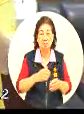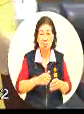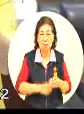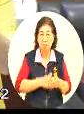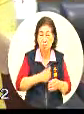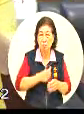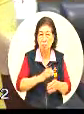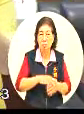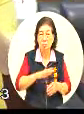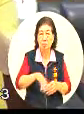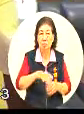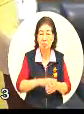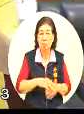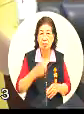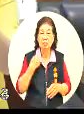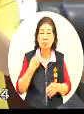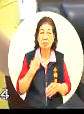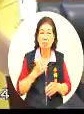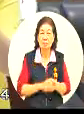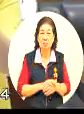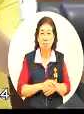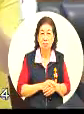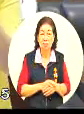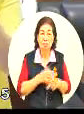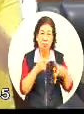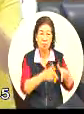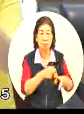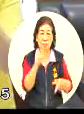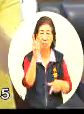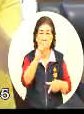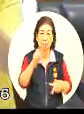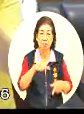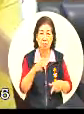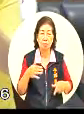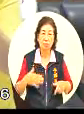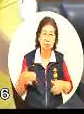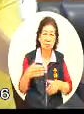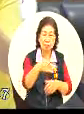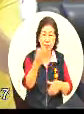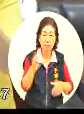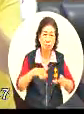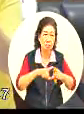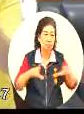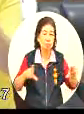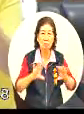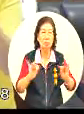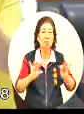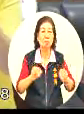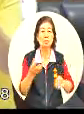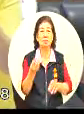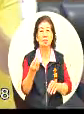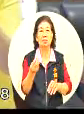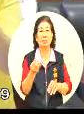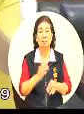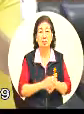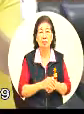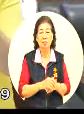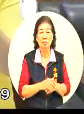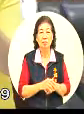应该知道哦，因为咱西子湾哦。其实不是非常大的地方啊，啊，因为西子